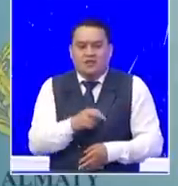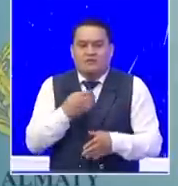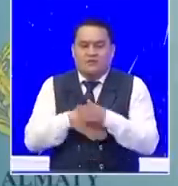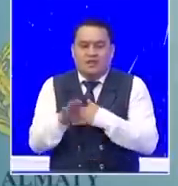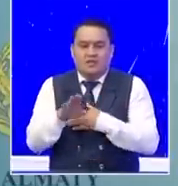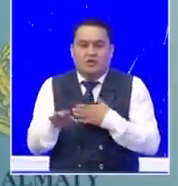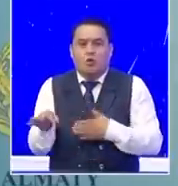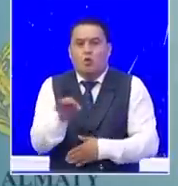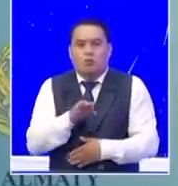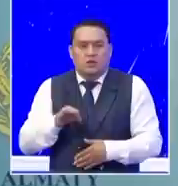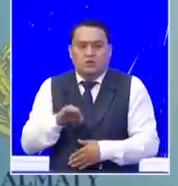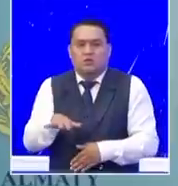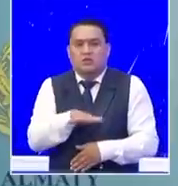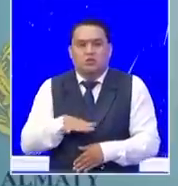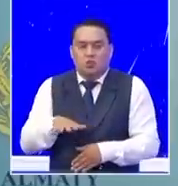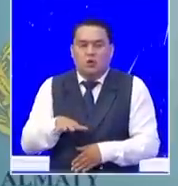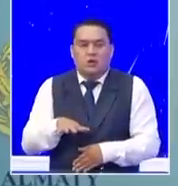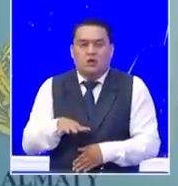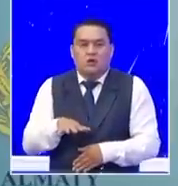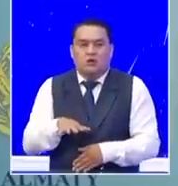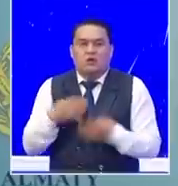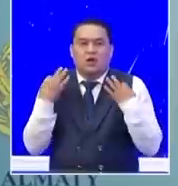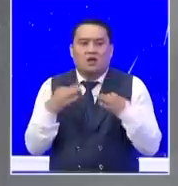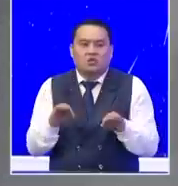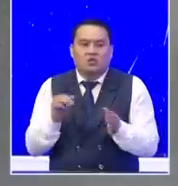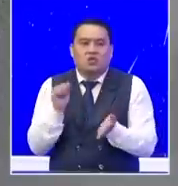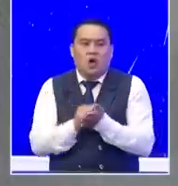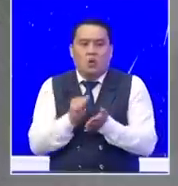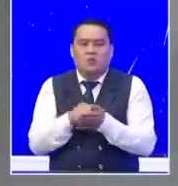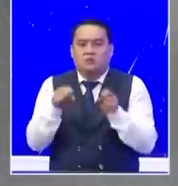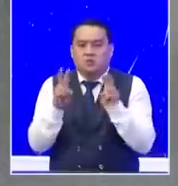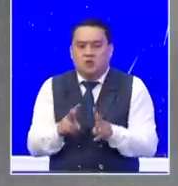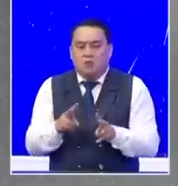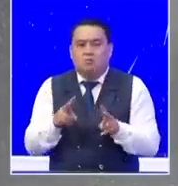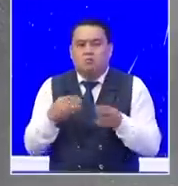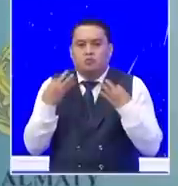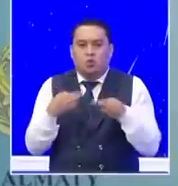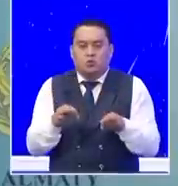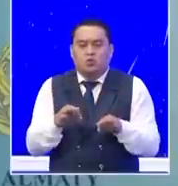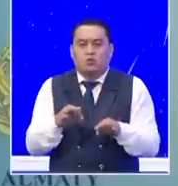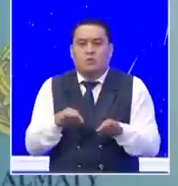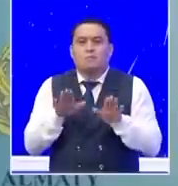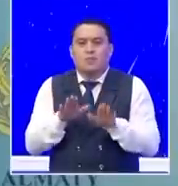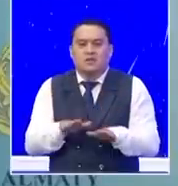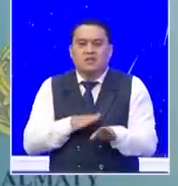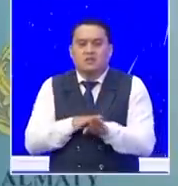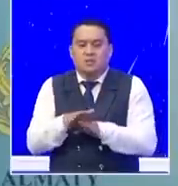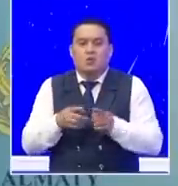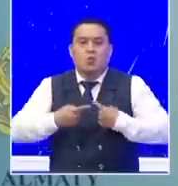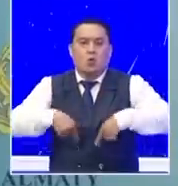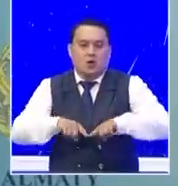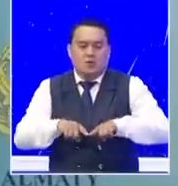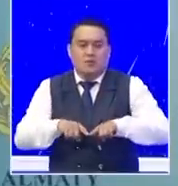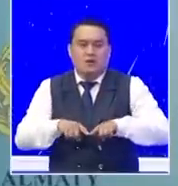выезд в области, с территории области. Разрешительные документы – это специальные пропуска, выданные местными исполнительными